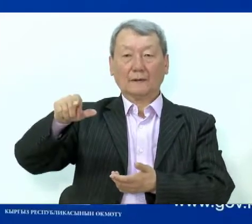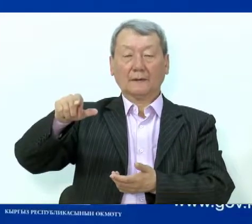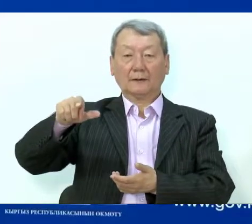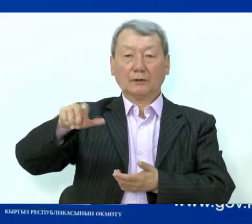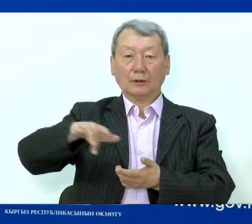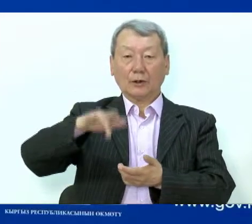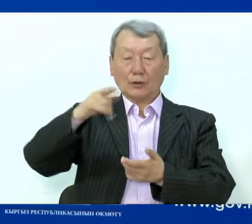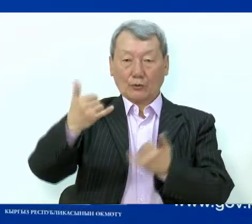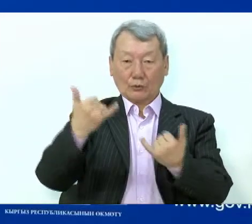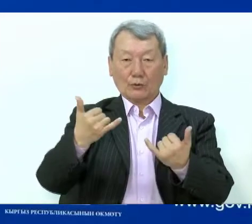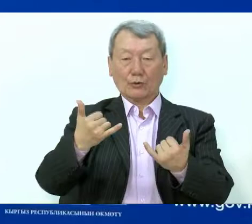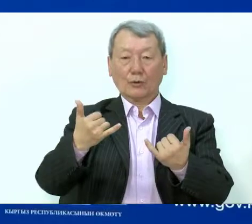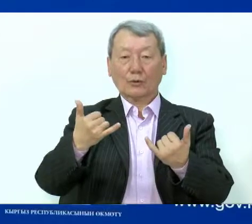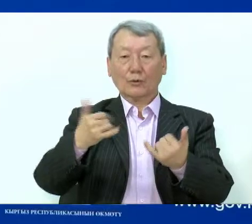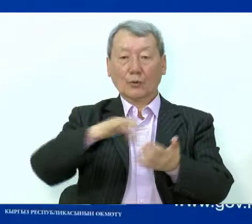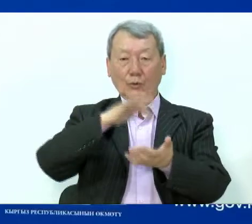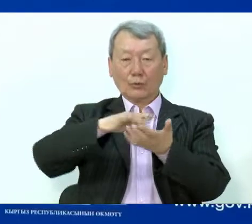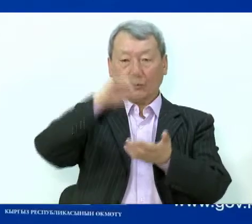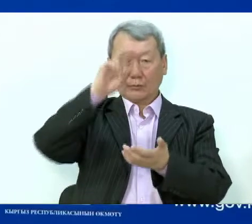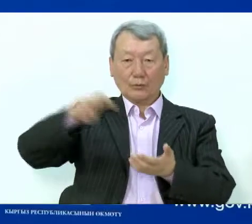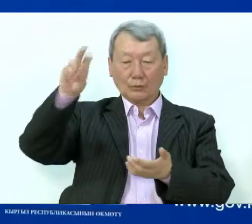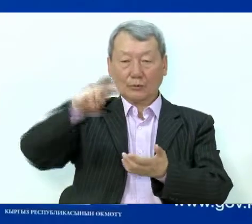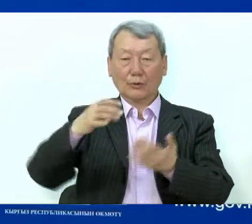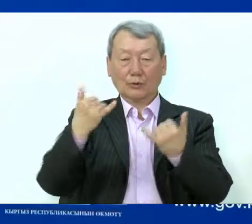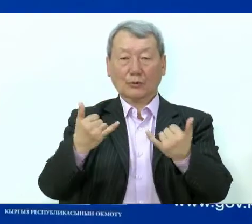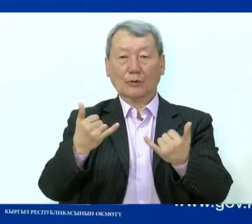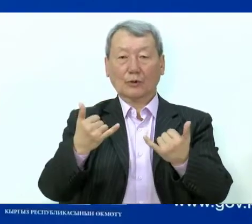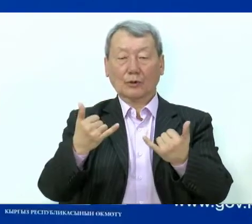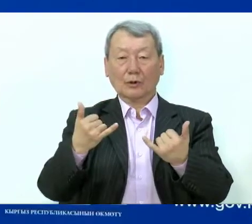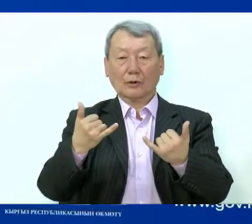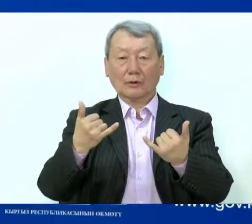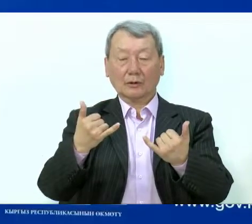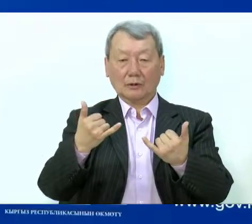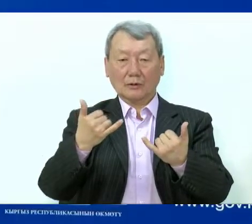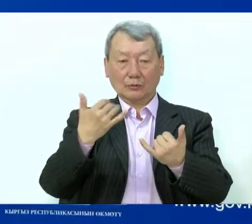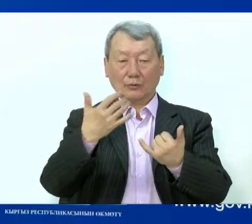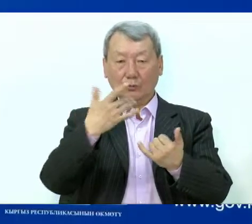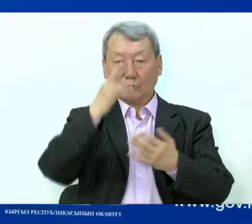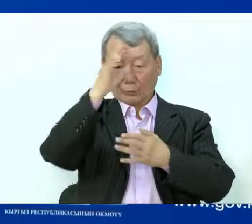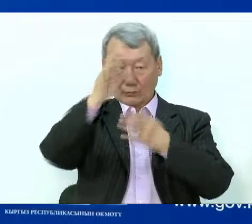Бишкек шары боюнча коомдук коопсуздук кырдаал туруктуу жана көзөмөлдө алынды.